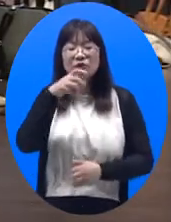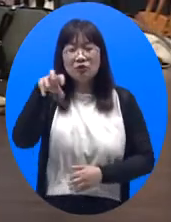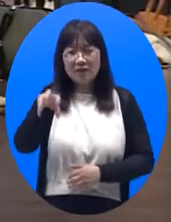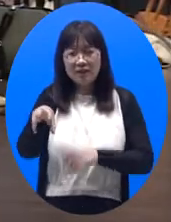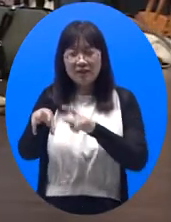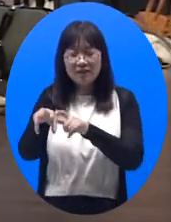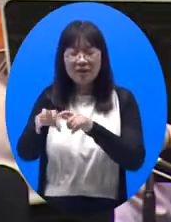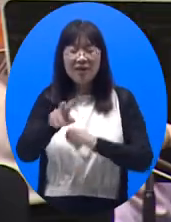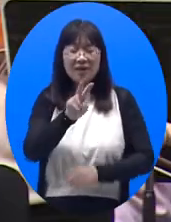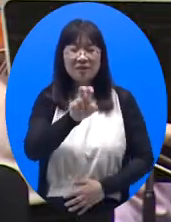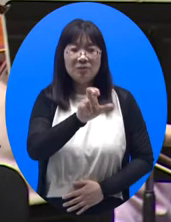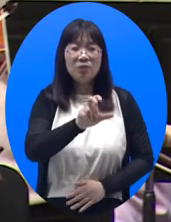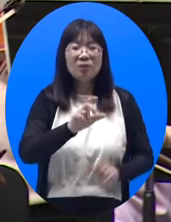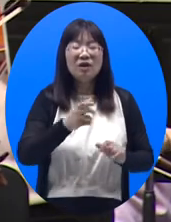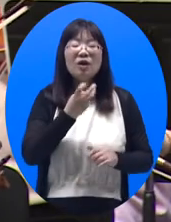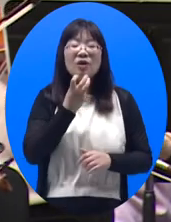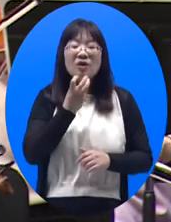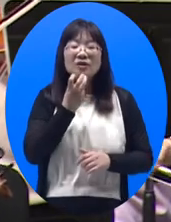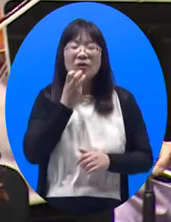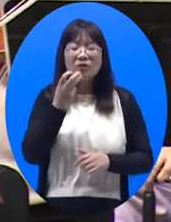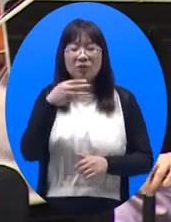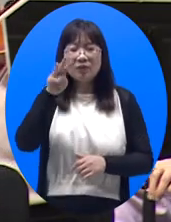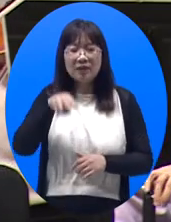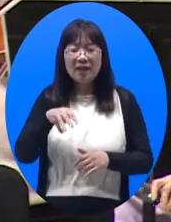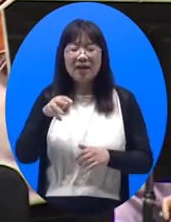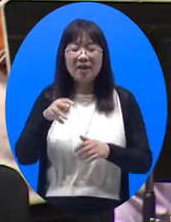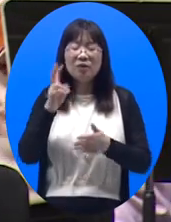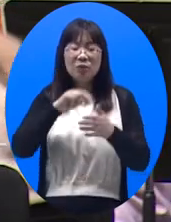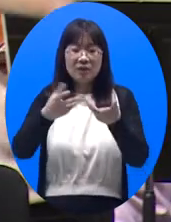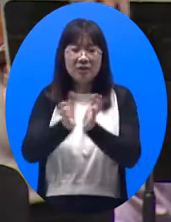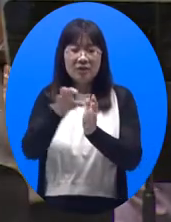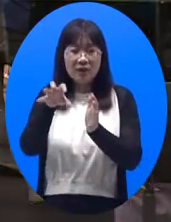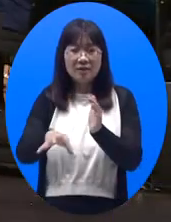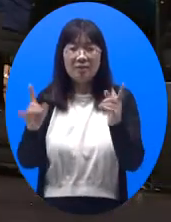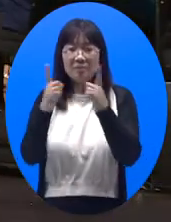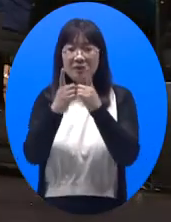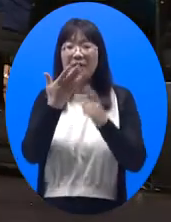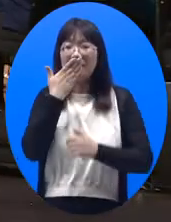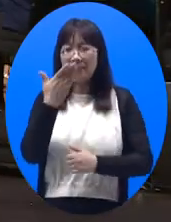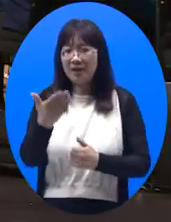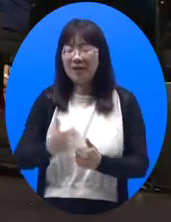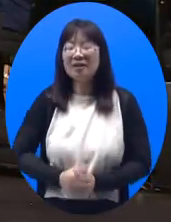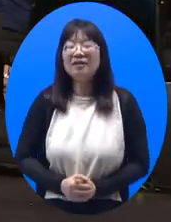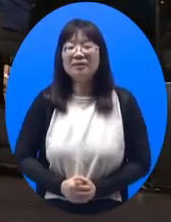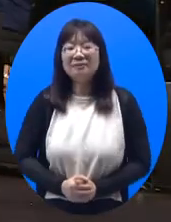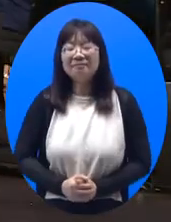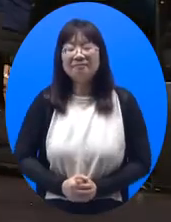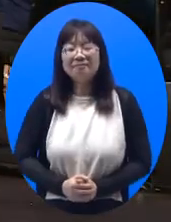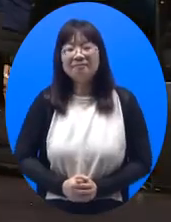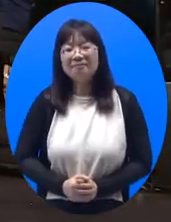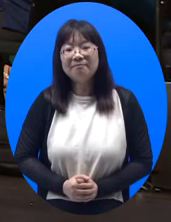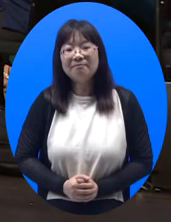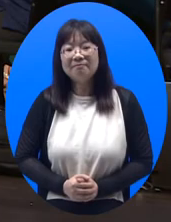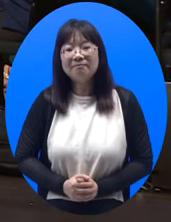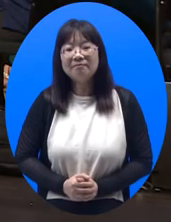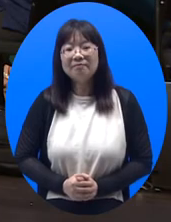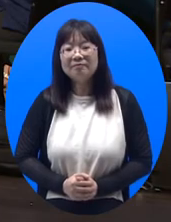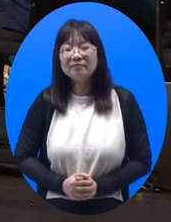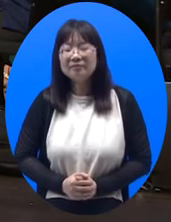아트센터 25일엔 서울 롯데 콘서트홀에서 만나볼 수 있습니다. 경기 주TV 최창순입니다.